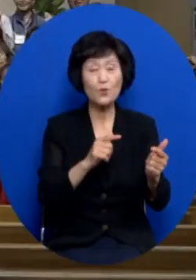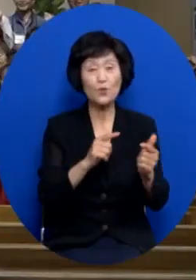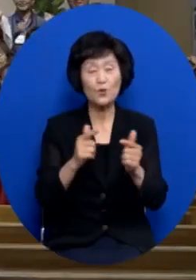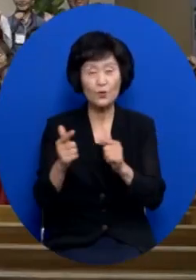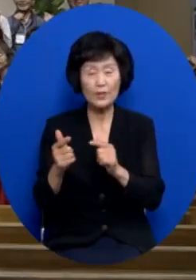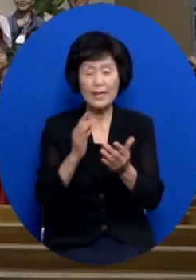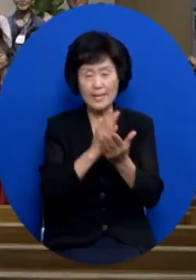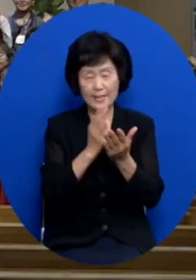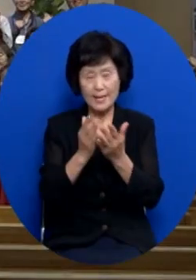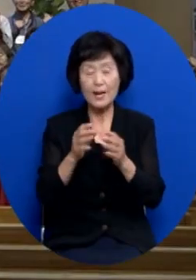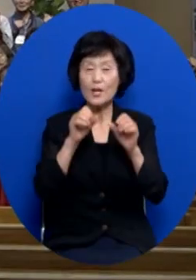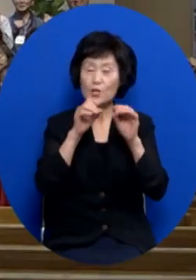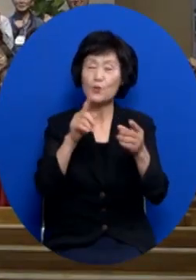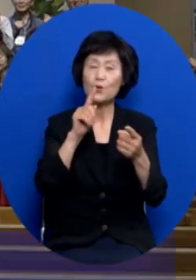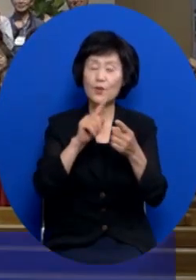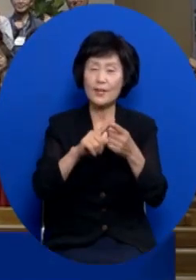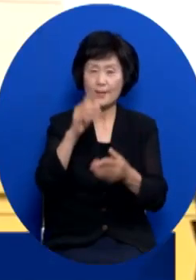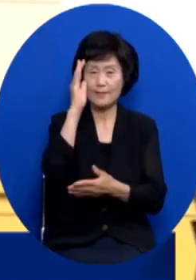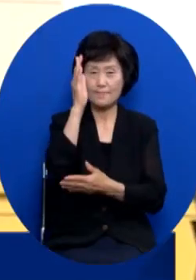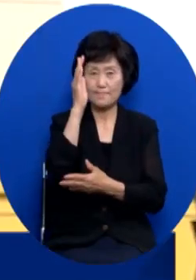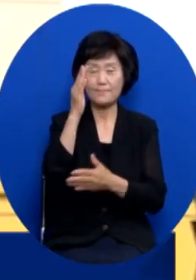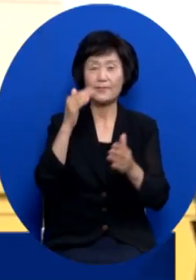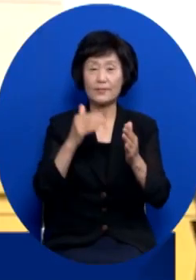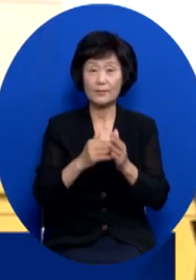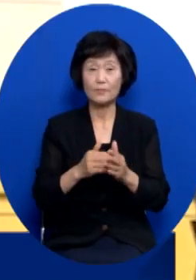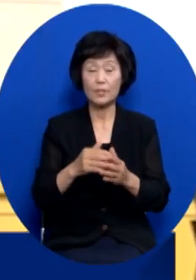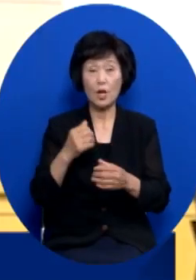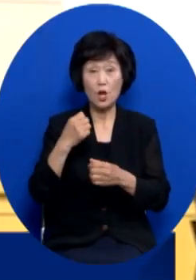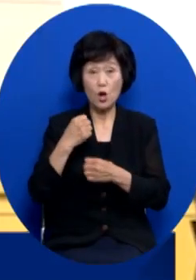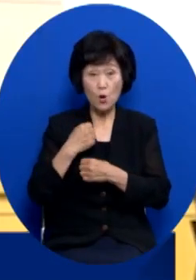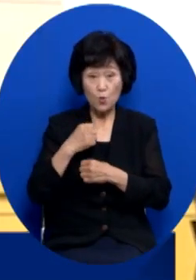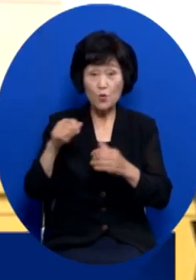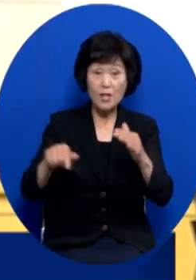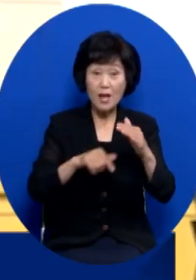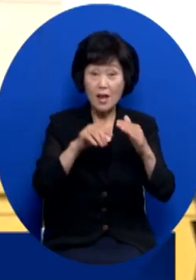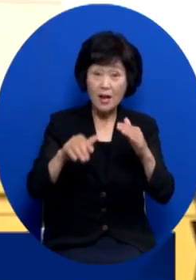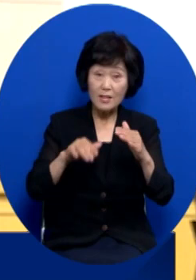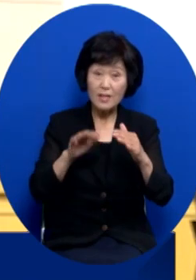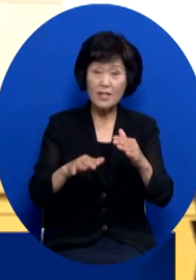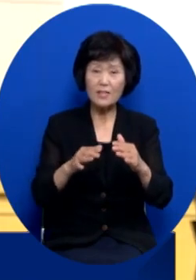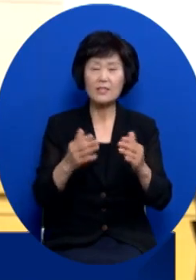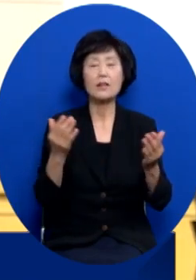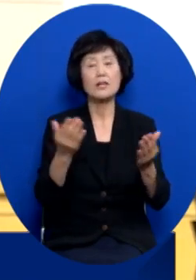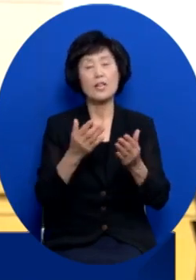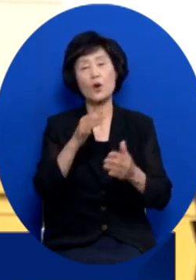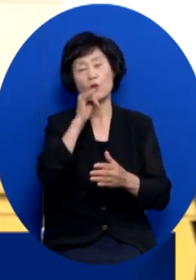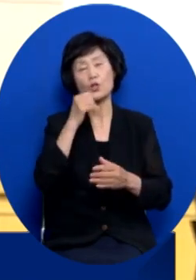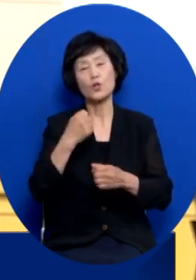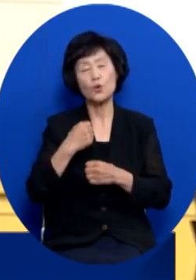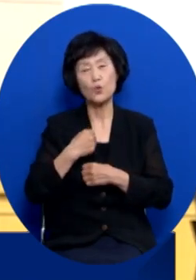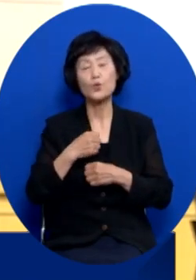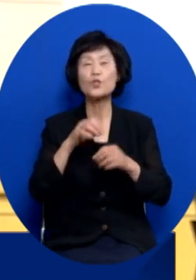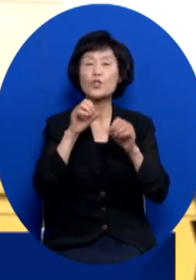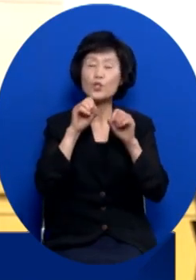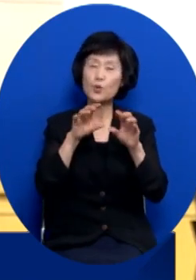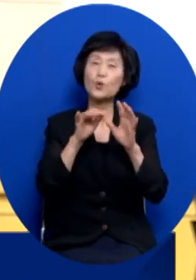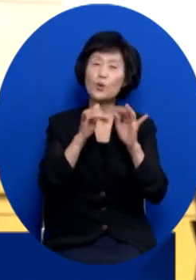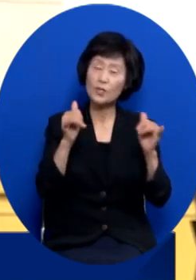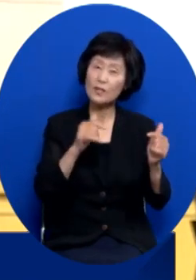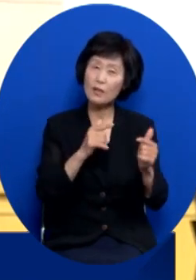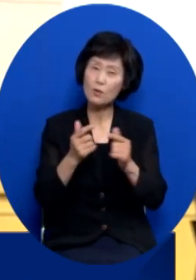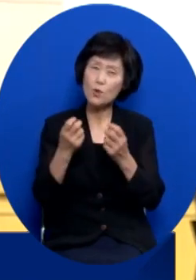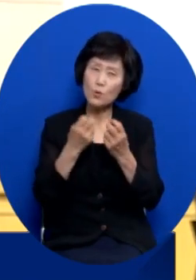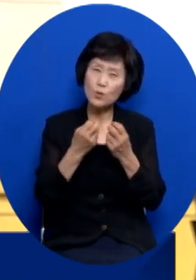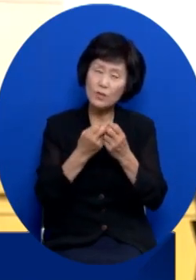정책을 제시했습니다. 군선교 현장에서 사역하는 우리 군선교사들이 어떻게 하면